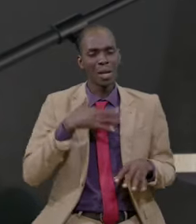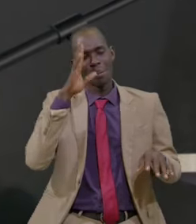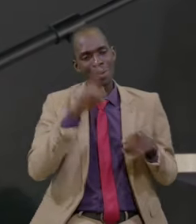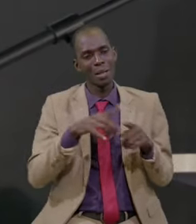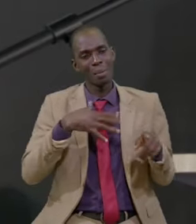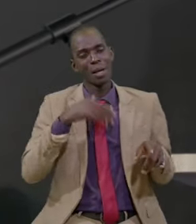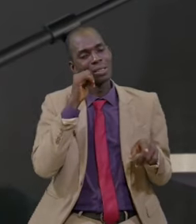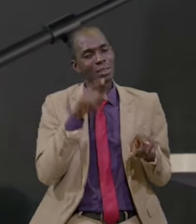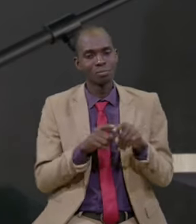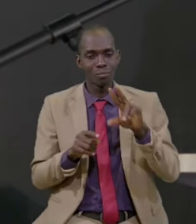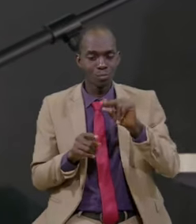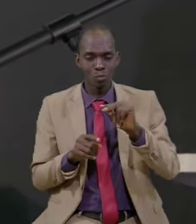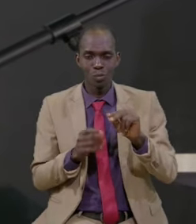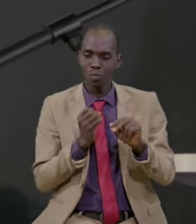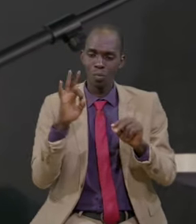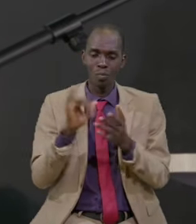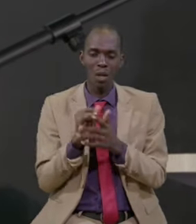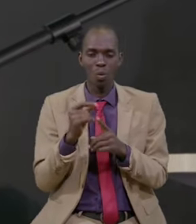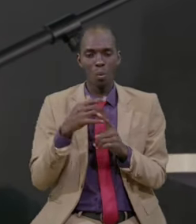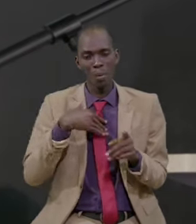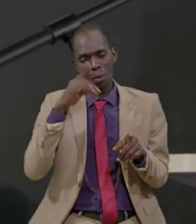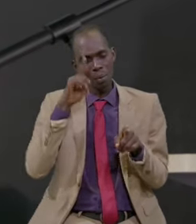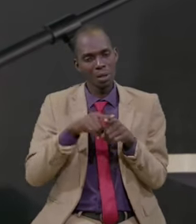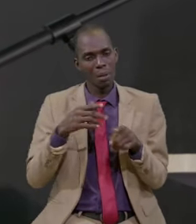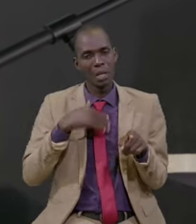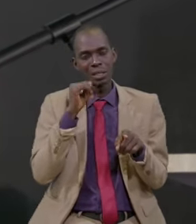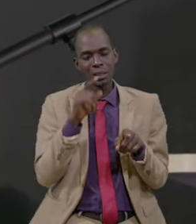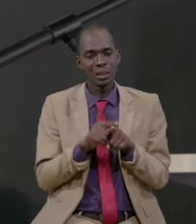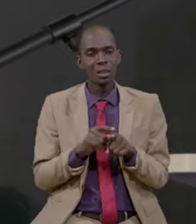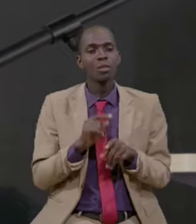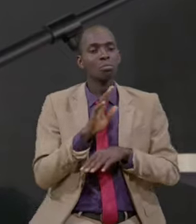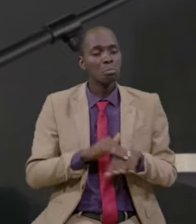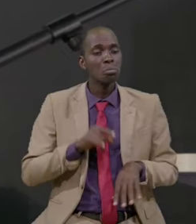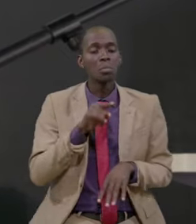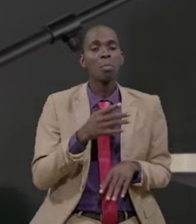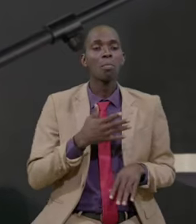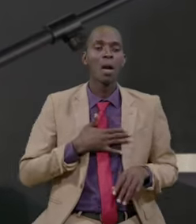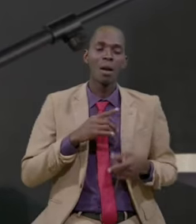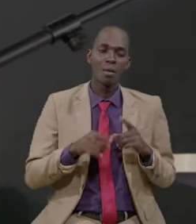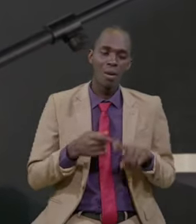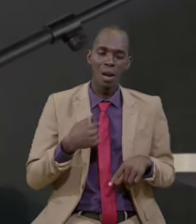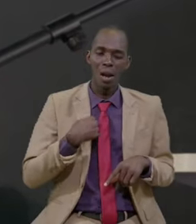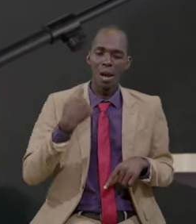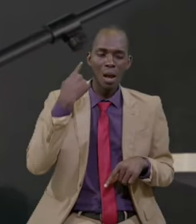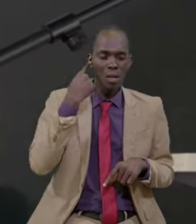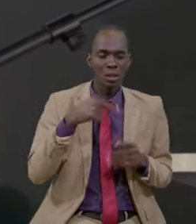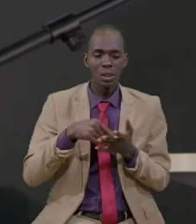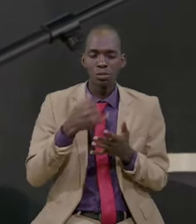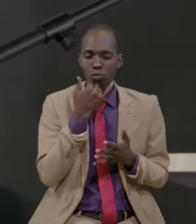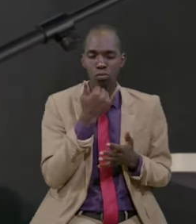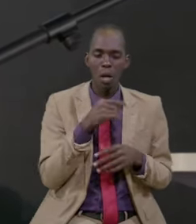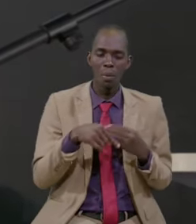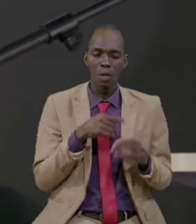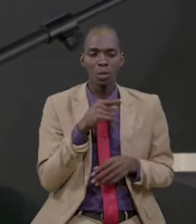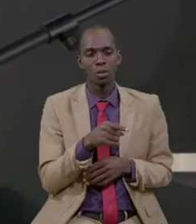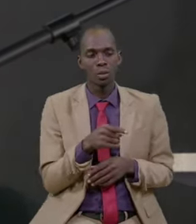ceci, j'entends que ça se passe. Oui, c'est vrai, pasteur. Mais, tu sais, je vais me